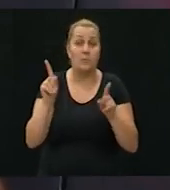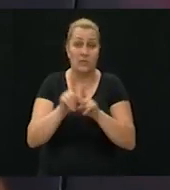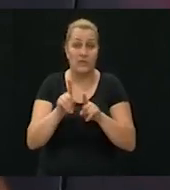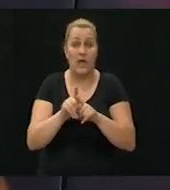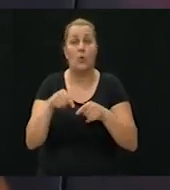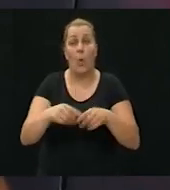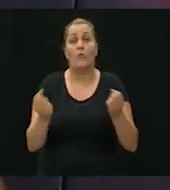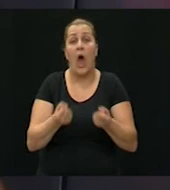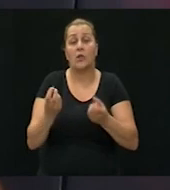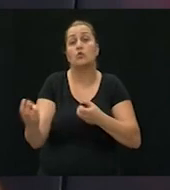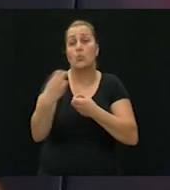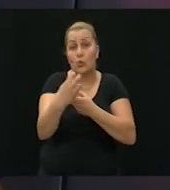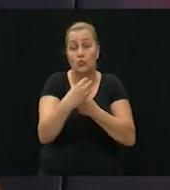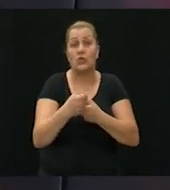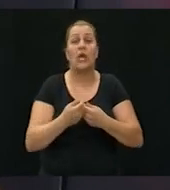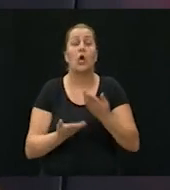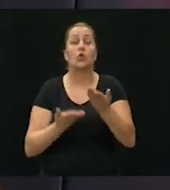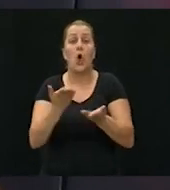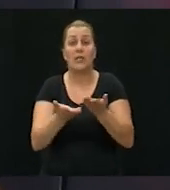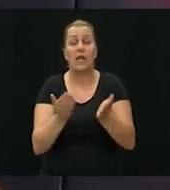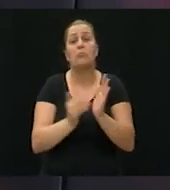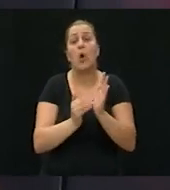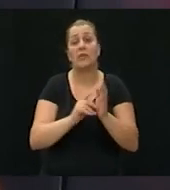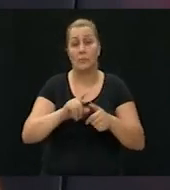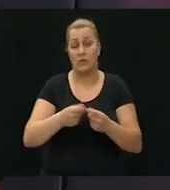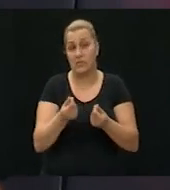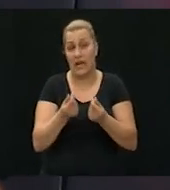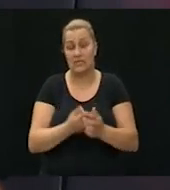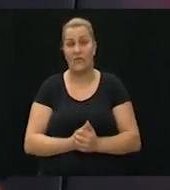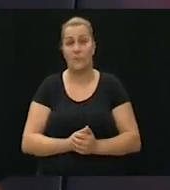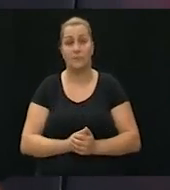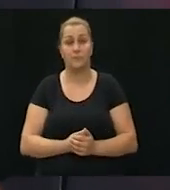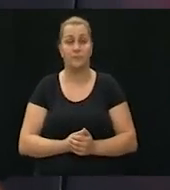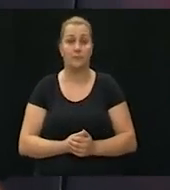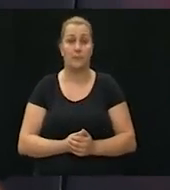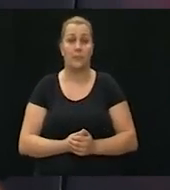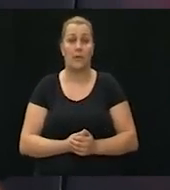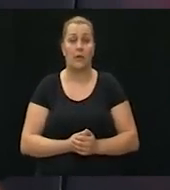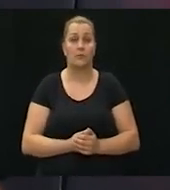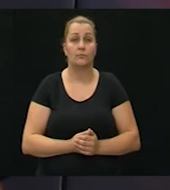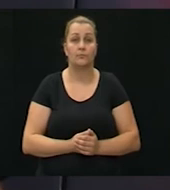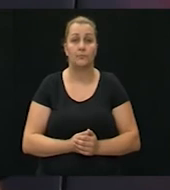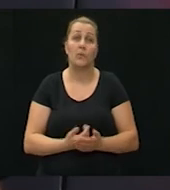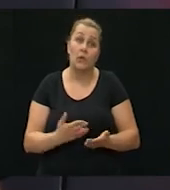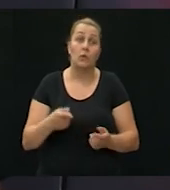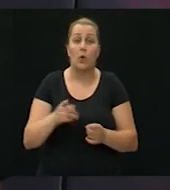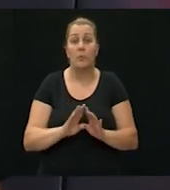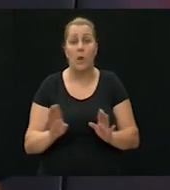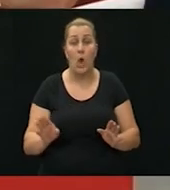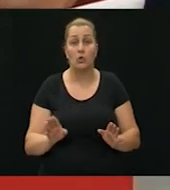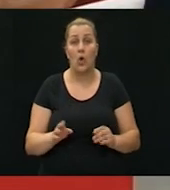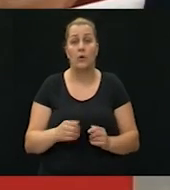u ovu našu akciju, uključuju se i doniraju potrebna sredstva. Evo, to bi bilo